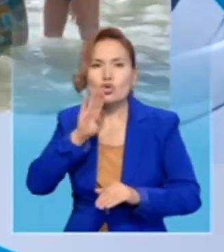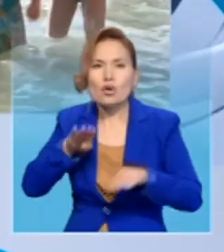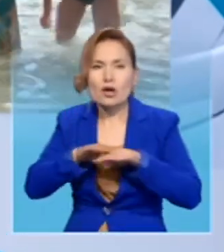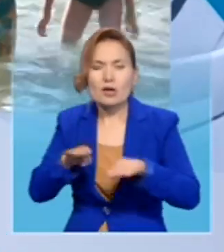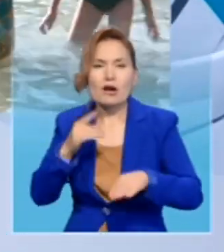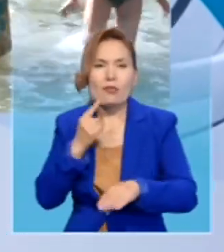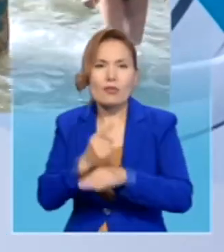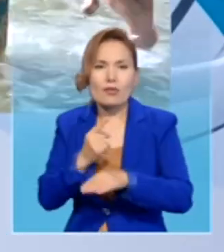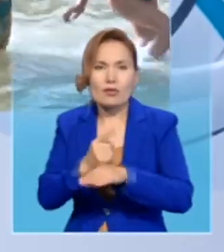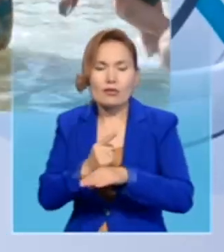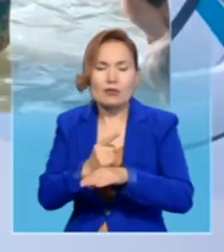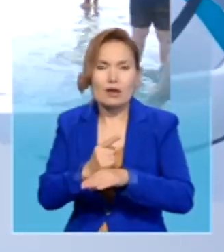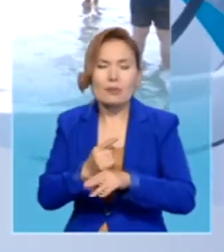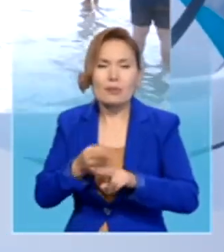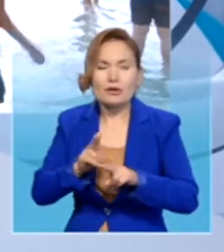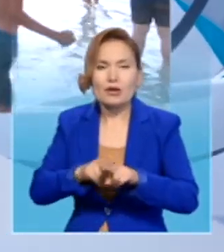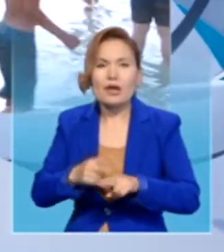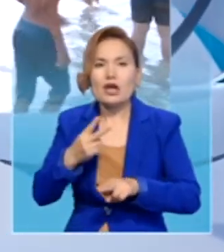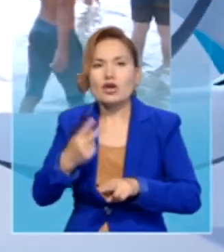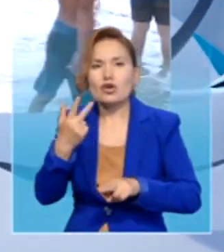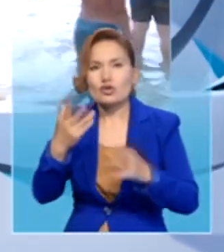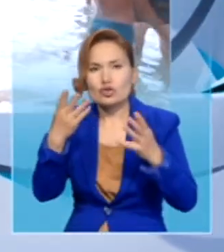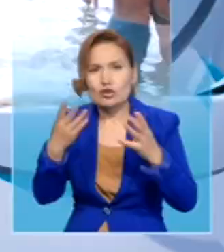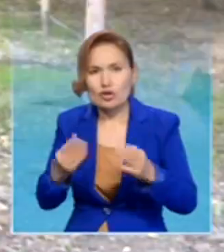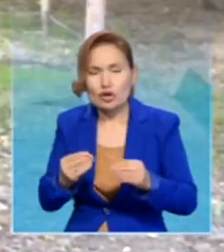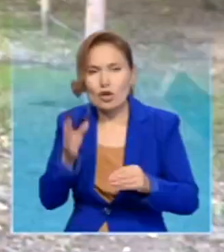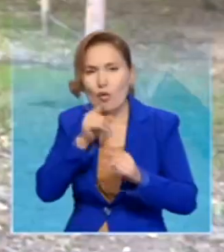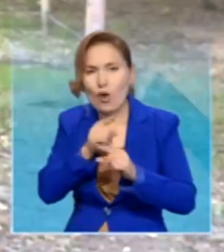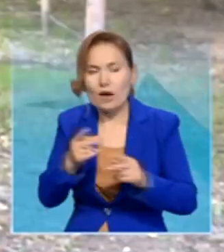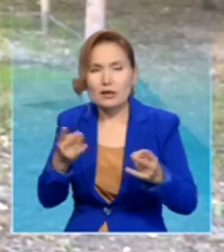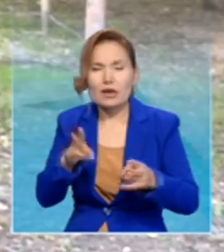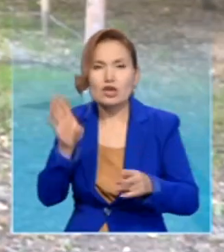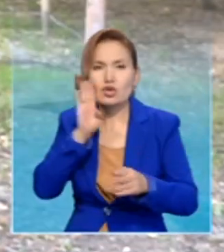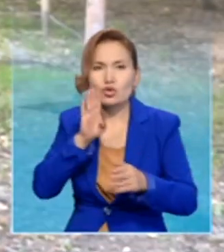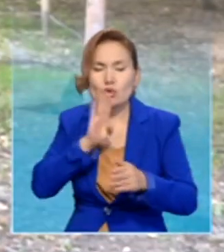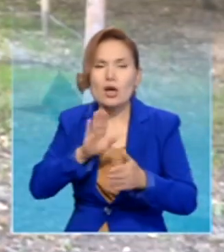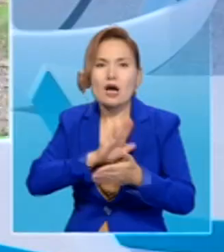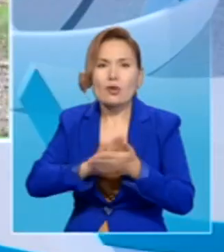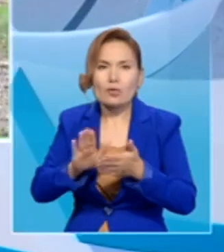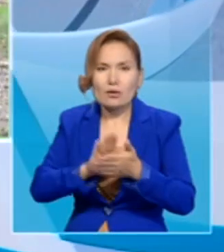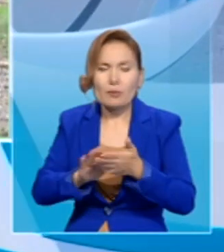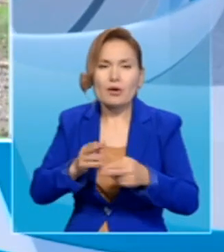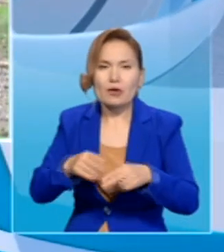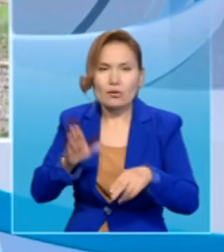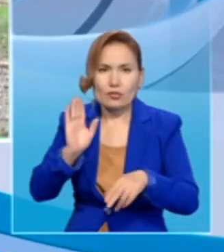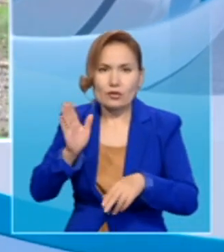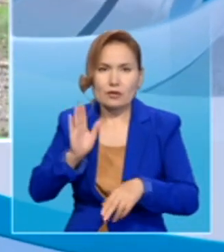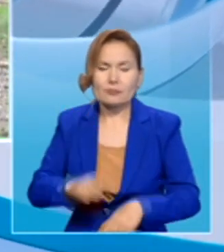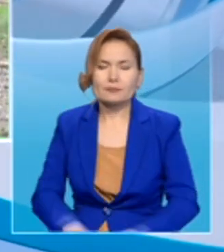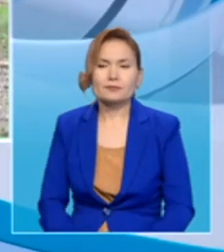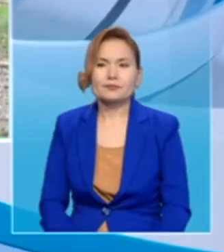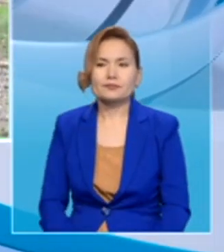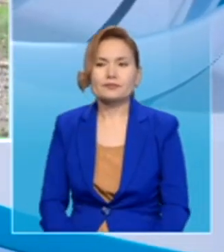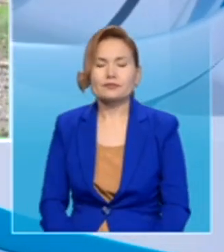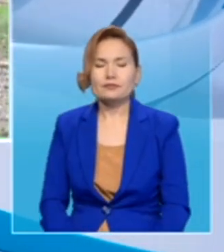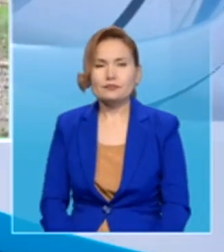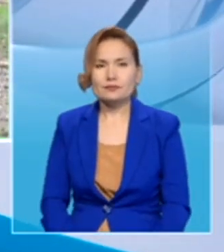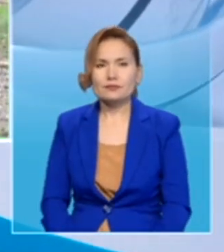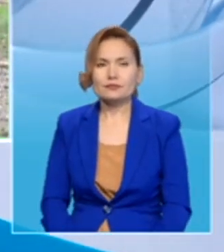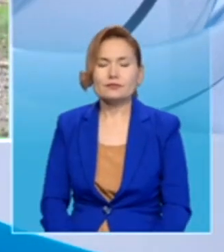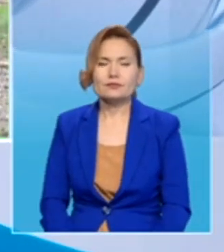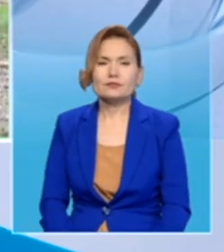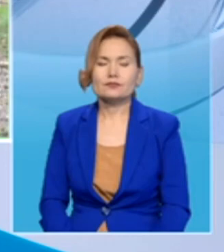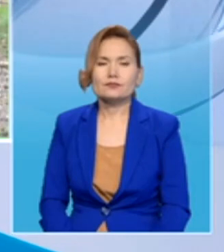суды ағызып жіберуге кемі 2-3 күн уақыт кетеді, кейін қойманы қайта толтыру жоспарланған. Ләйлә, мендегі бар ақпарат